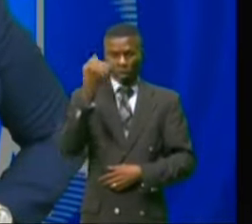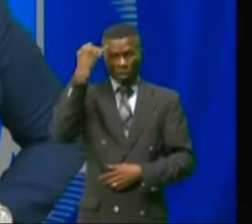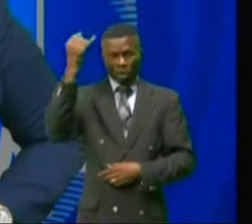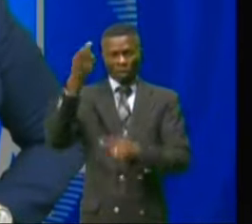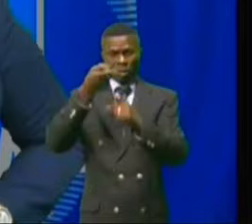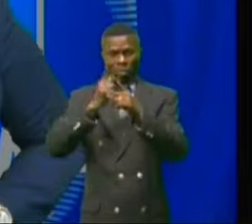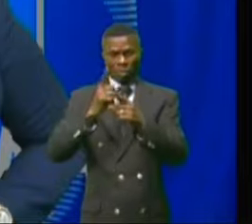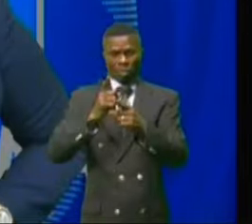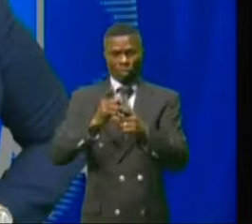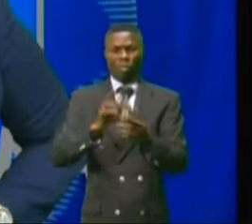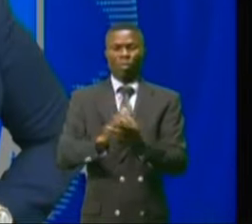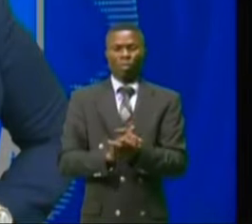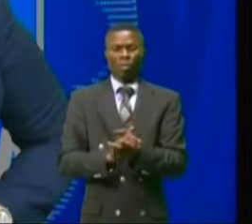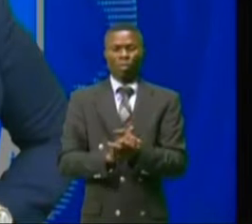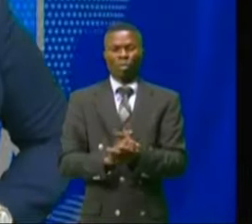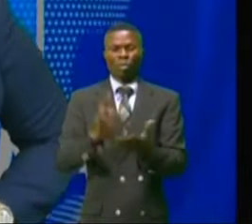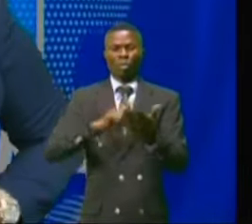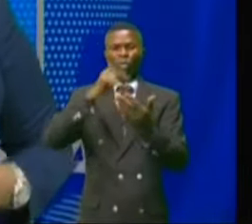initiative du PNAM,